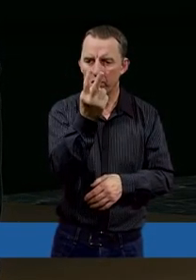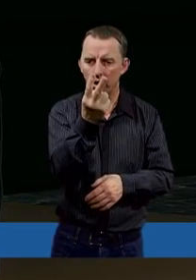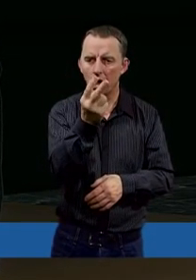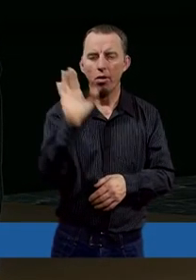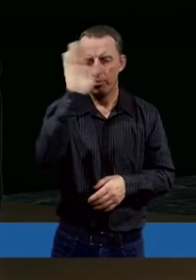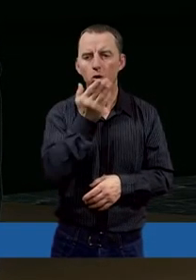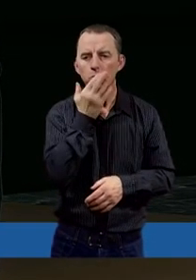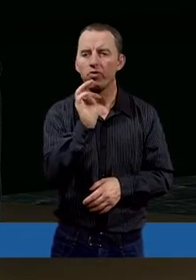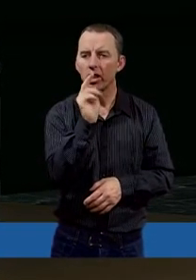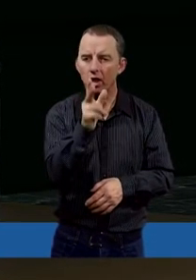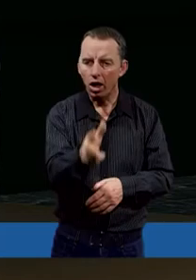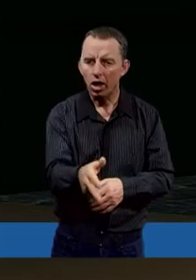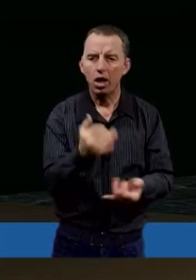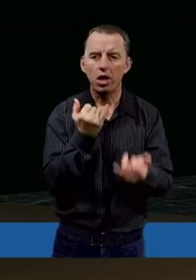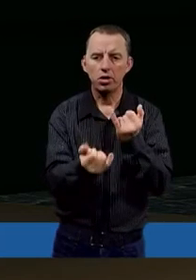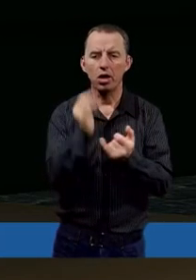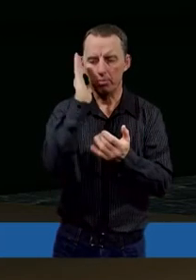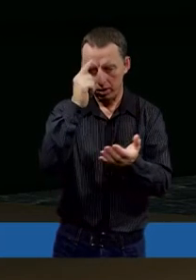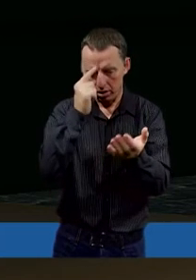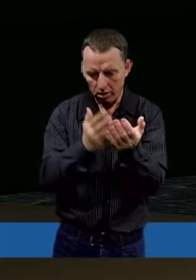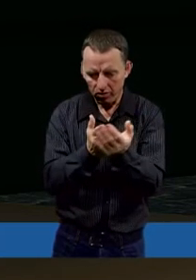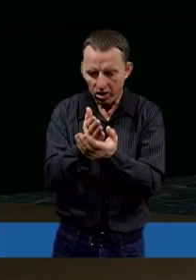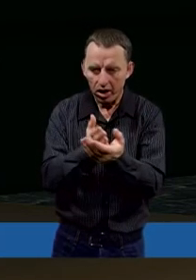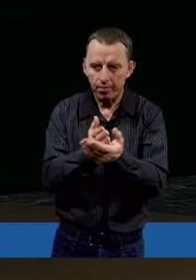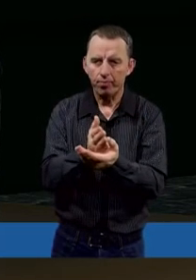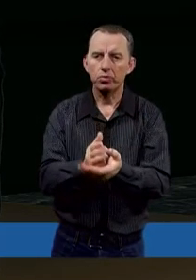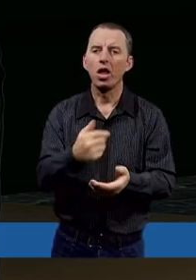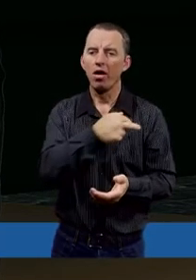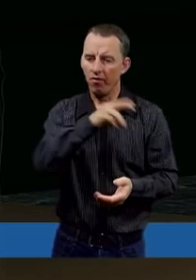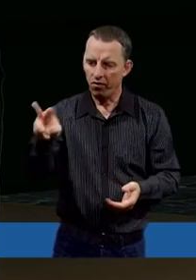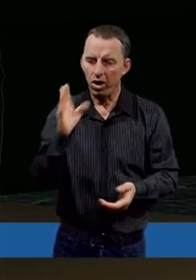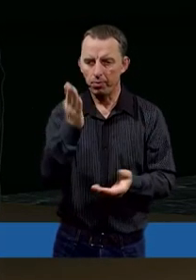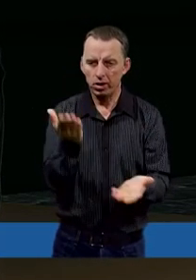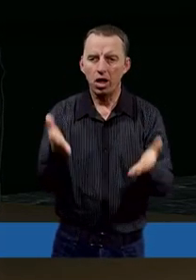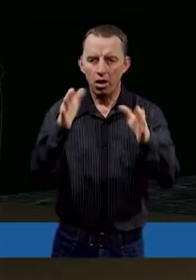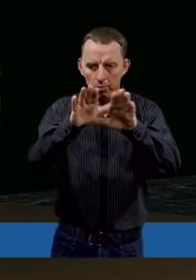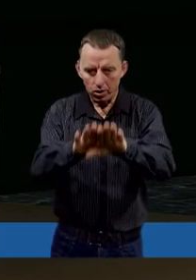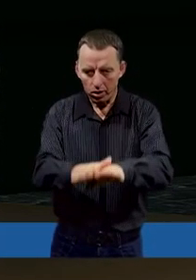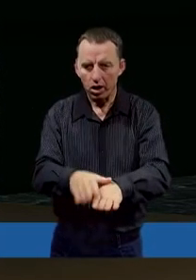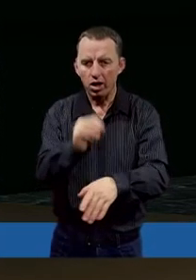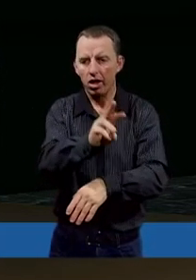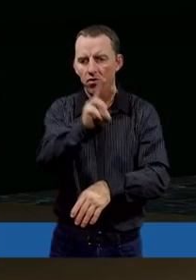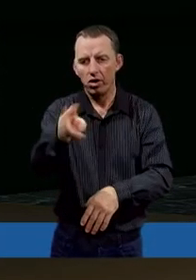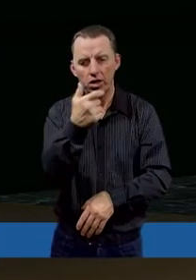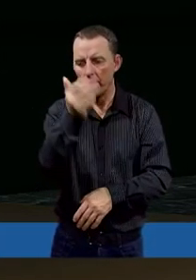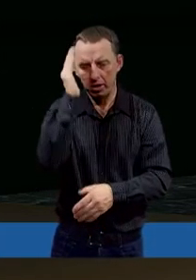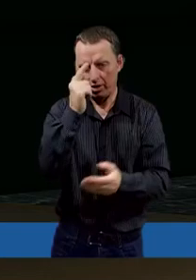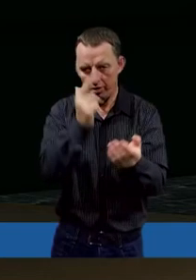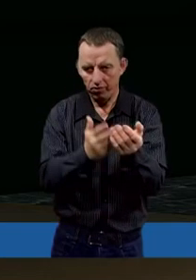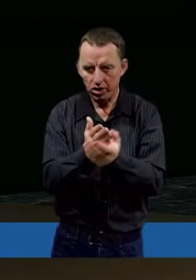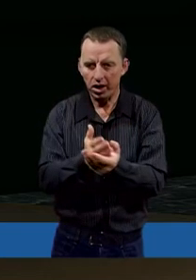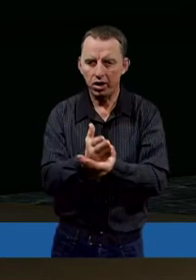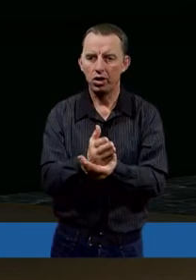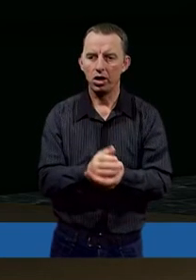Pan Bóg mówi tak: jeżeli będziecie mi wierni, to wam będę błogosławił. Jeżeli wy nie będziecie mi